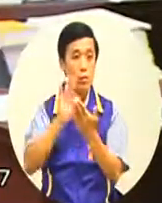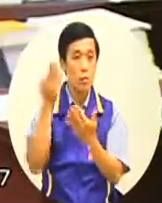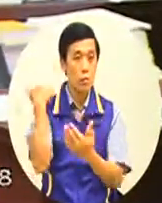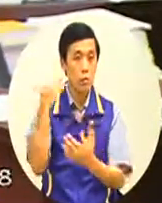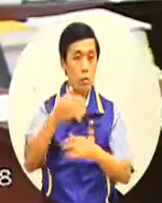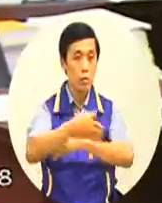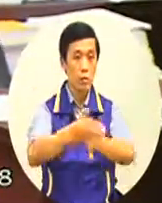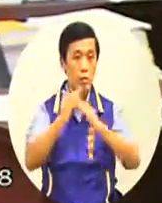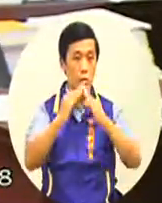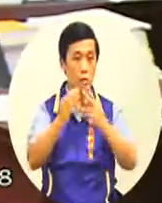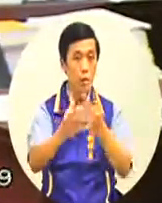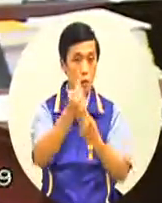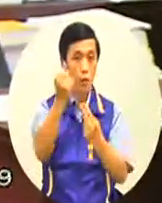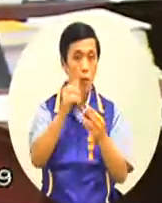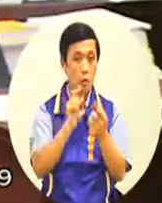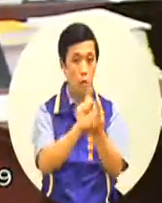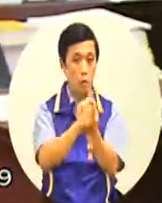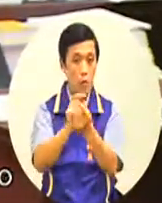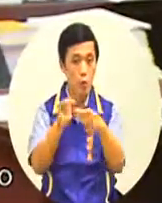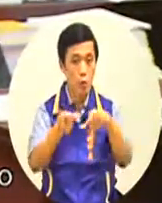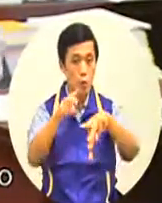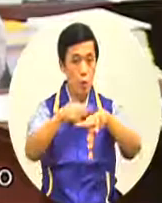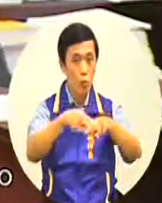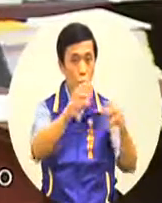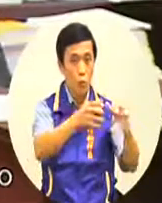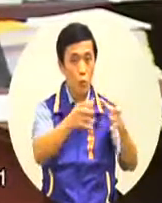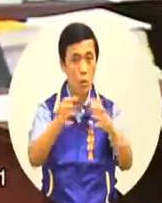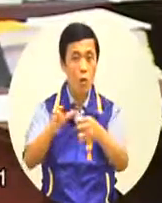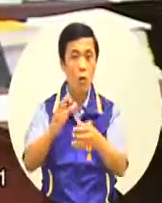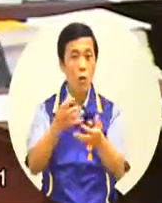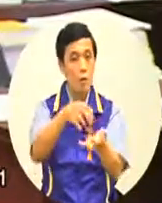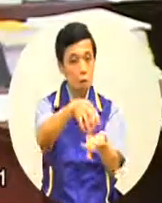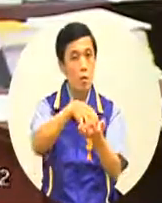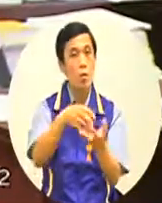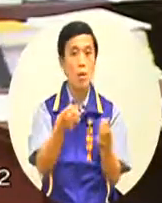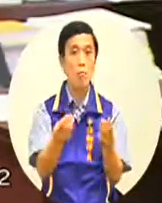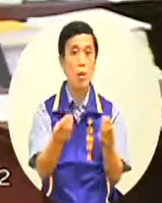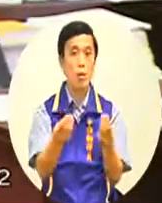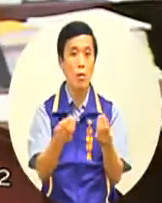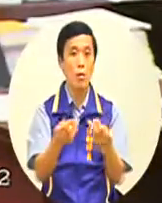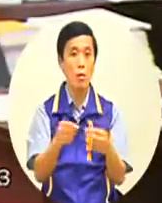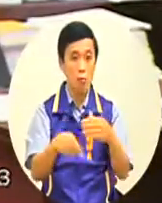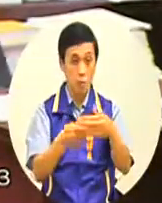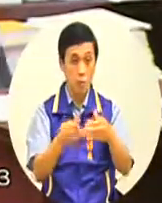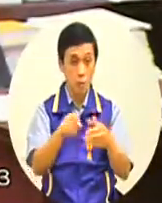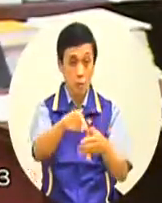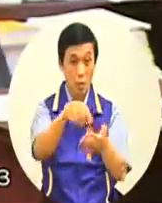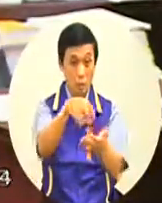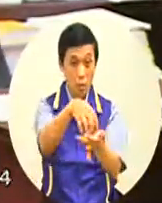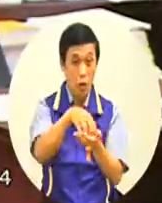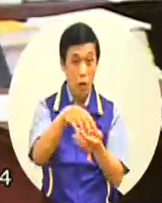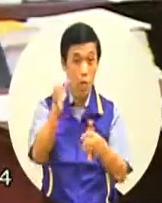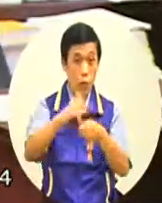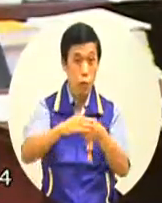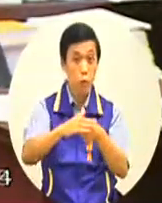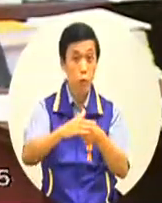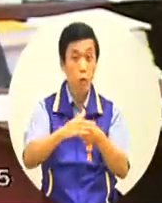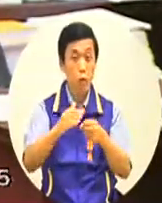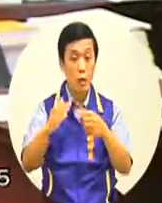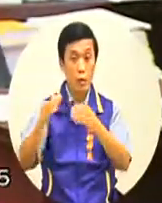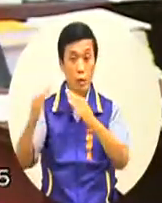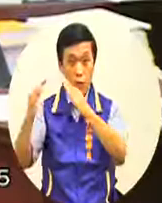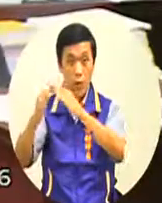们遇到很多公共设施的建物，其实是没有使用执照、没有建筑执照的。那光要补照这件事情，就要花比盖房子可